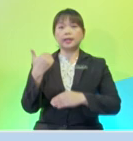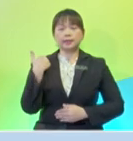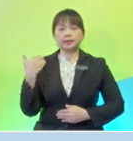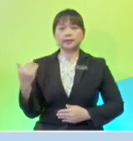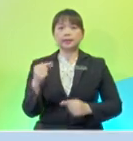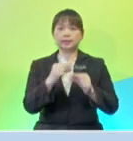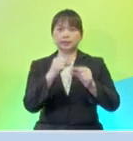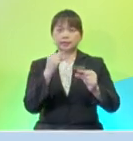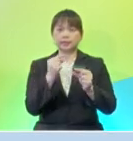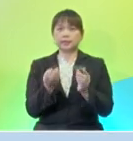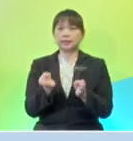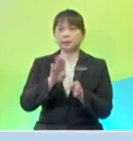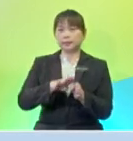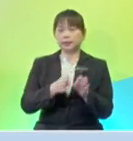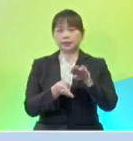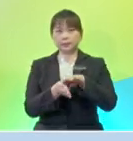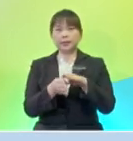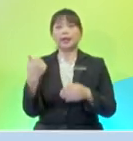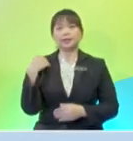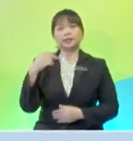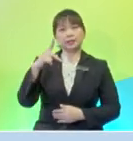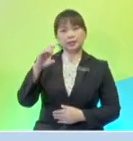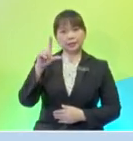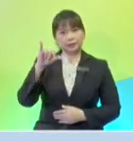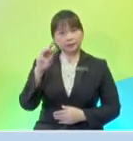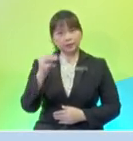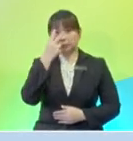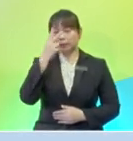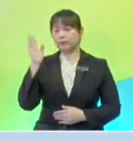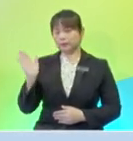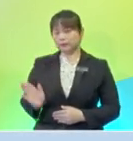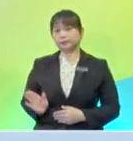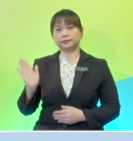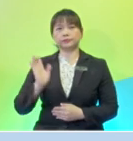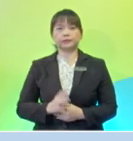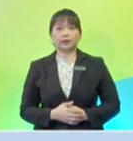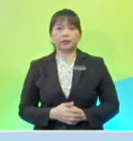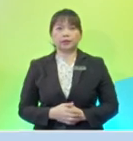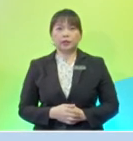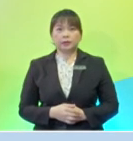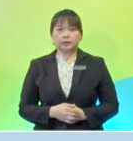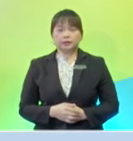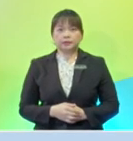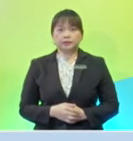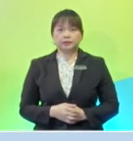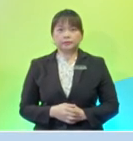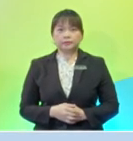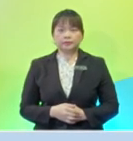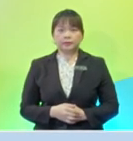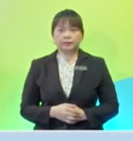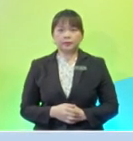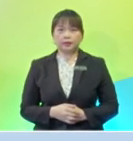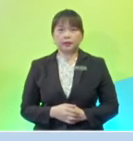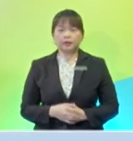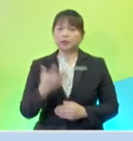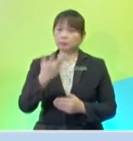yang ada kelim barisan eliman dan juga gadisan bentangan Oke seterusnya